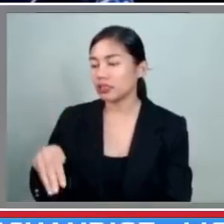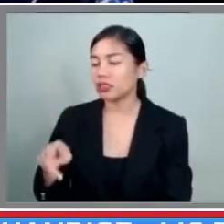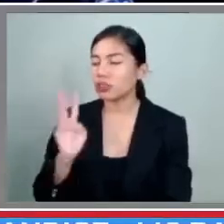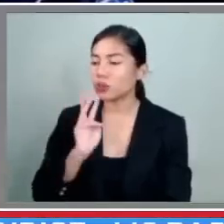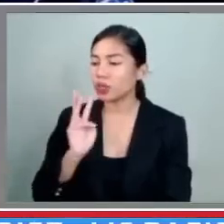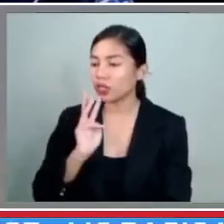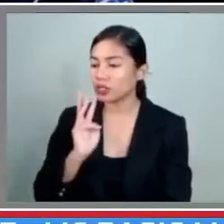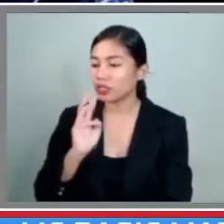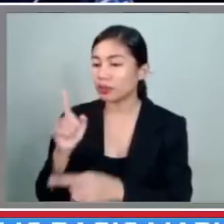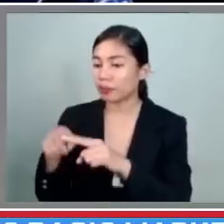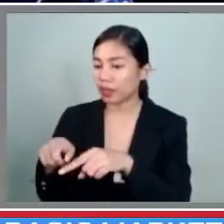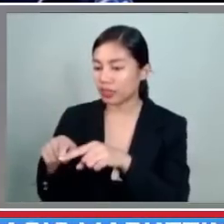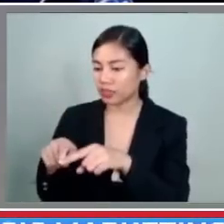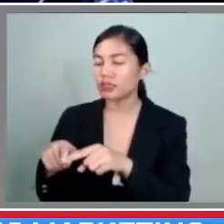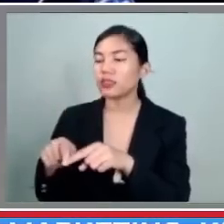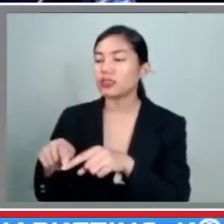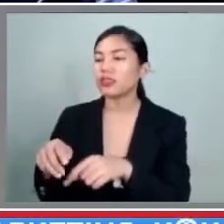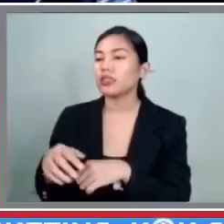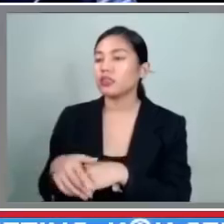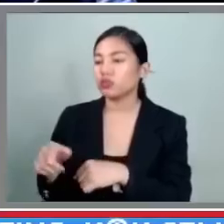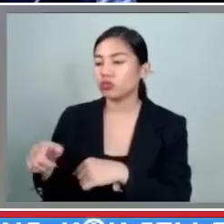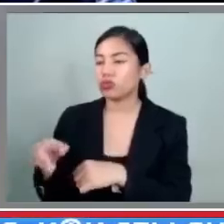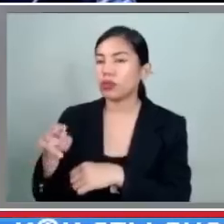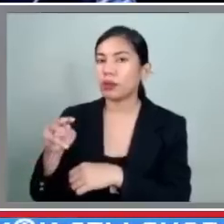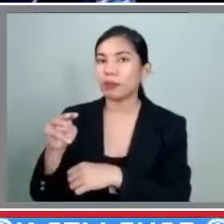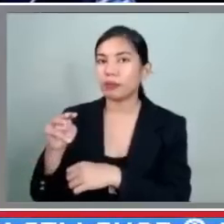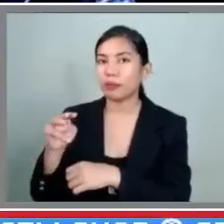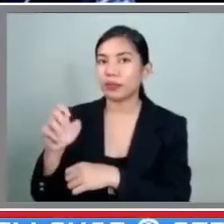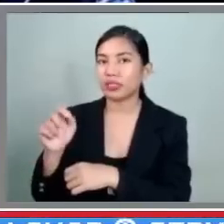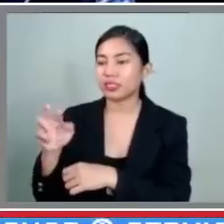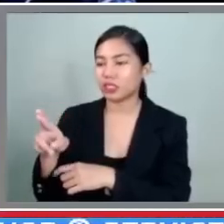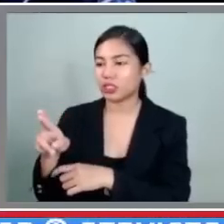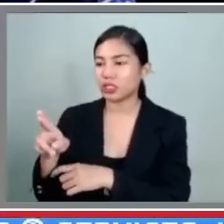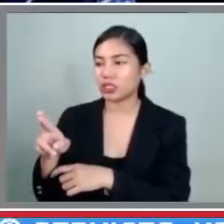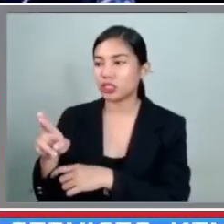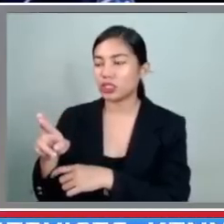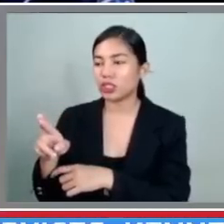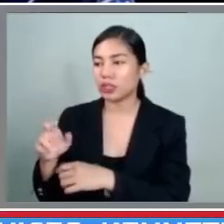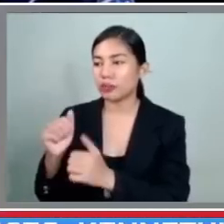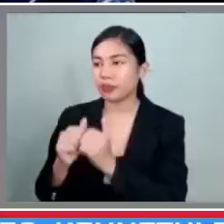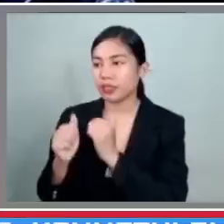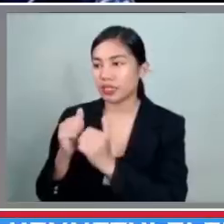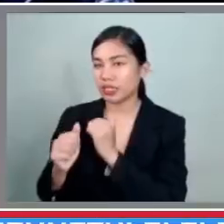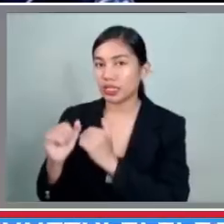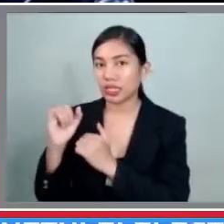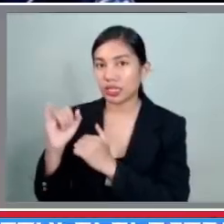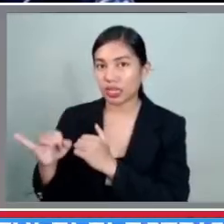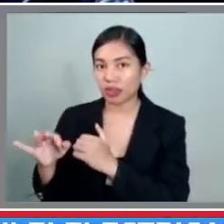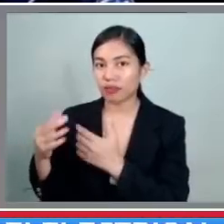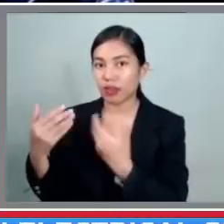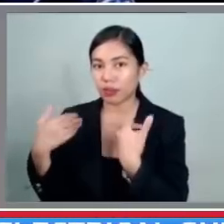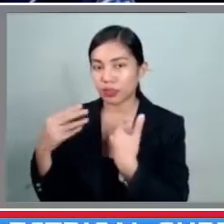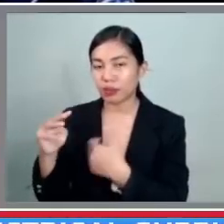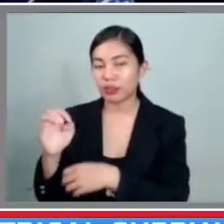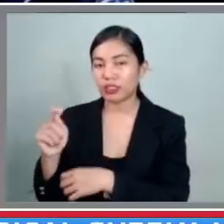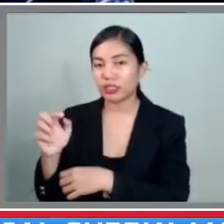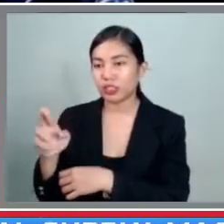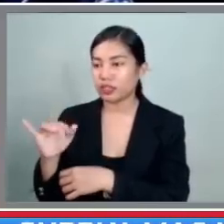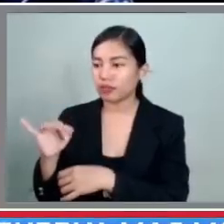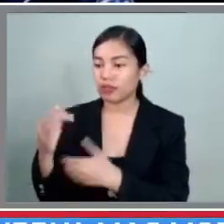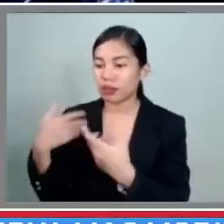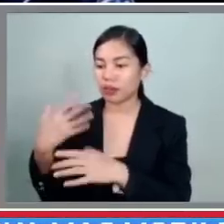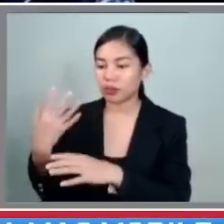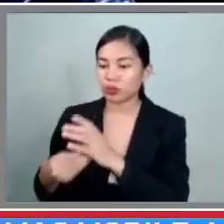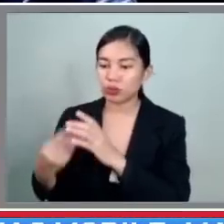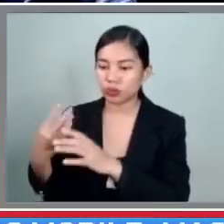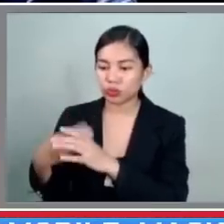metro. So hindi naman po tayo naniningil kung hindi naman po dumaan sa ating mga metro yung tubig. So po pag may mga interruption po ay hindi naman po